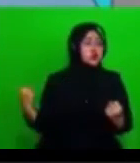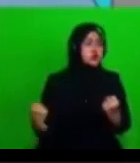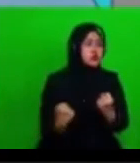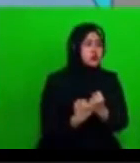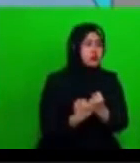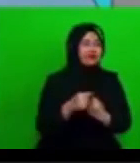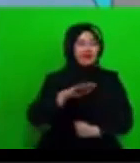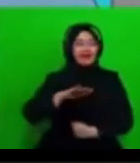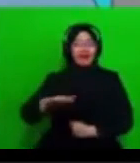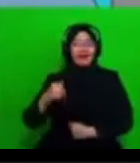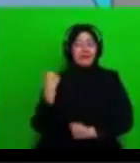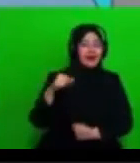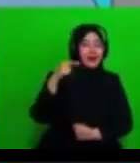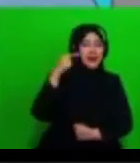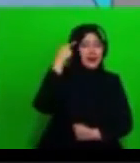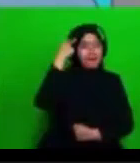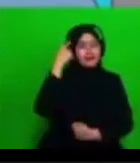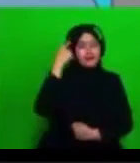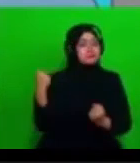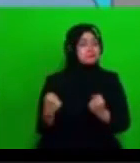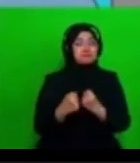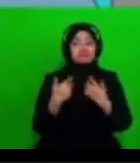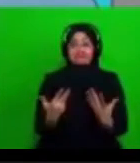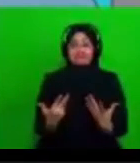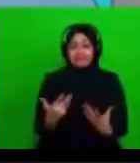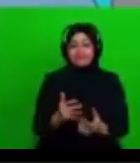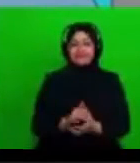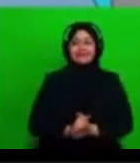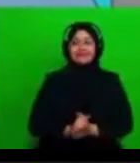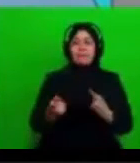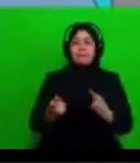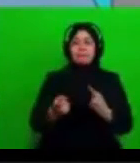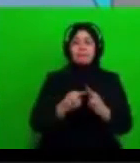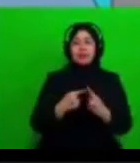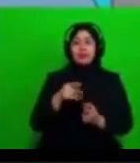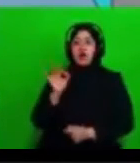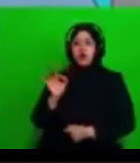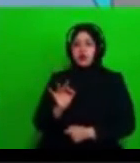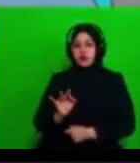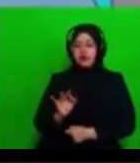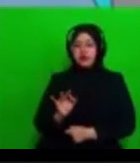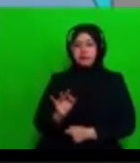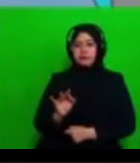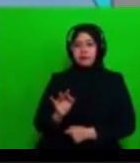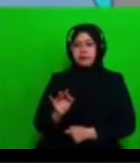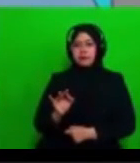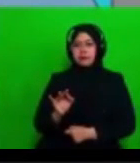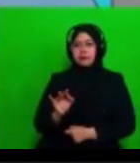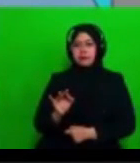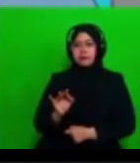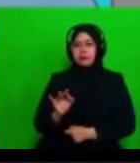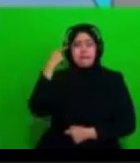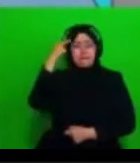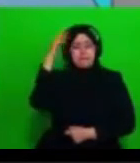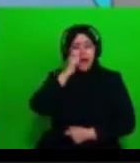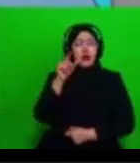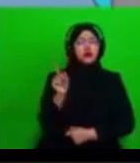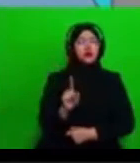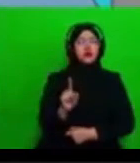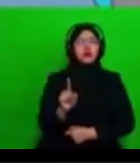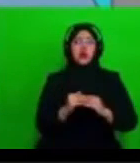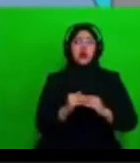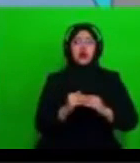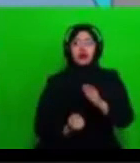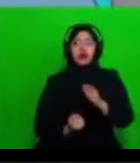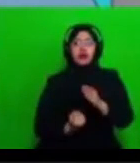Belajar. Yang pertama sekali adalah bahwa orang tua harus memahami level tumbuh kembang